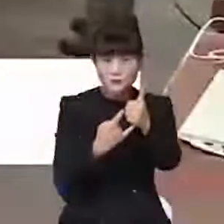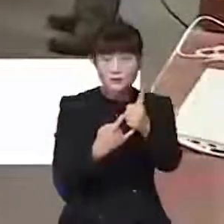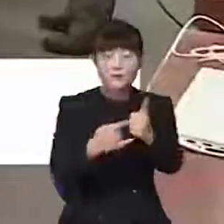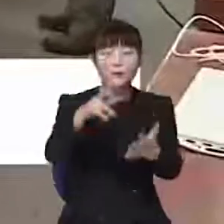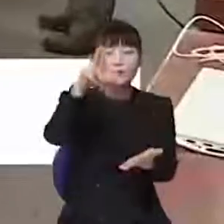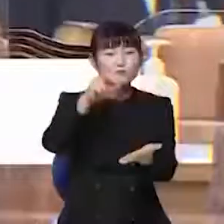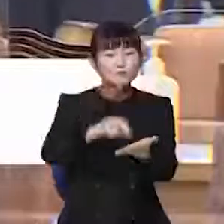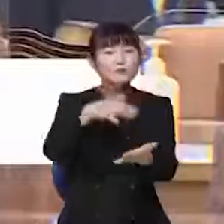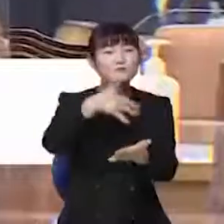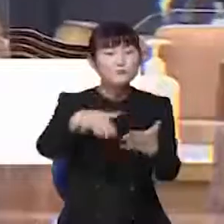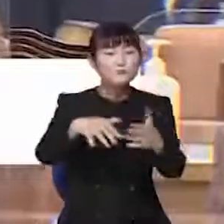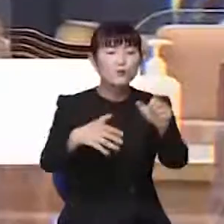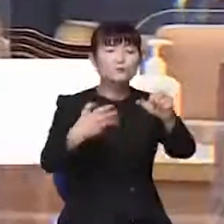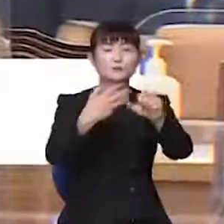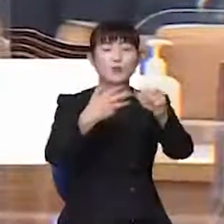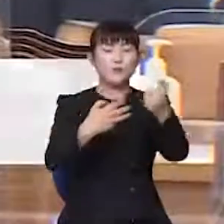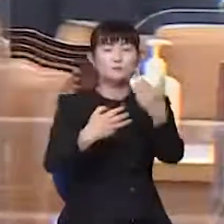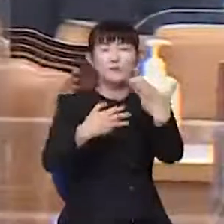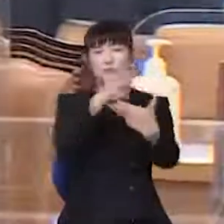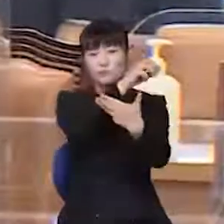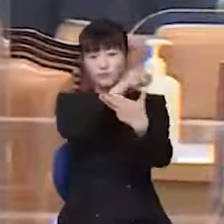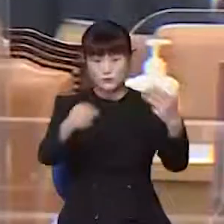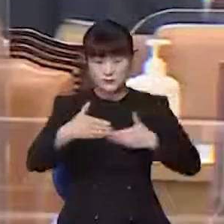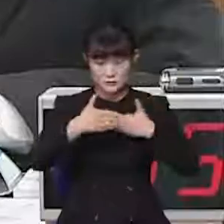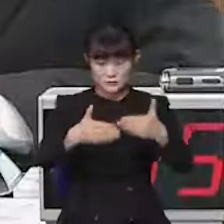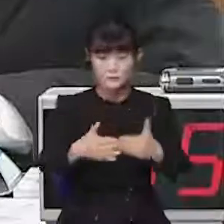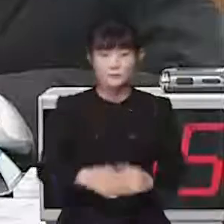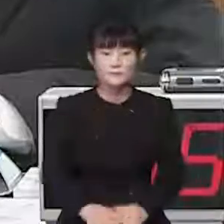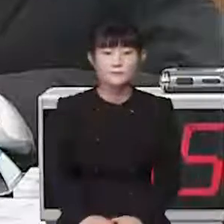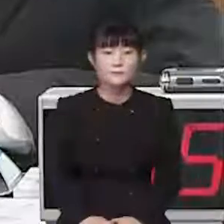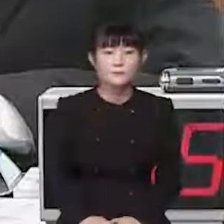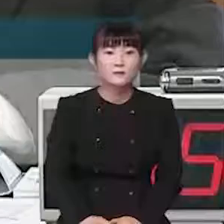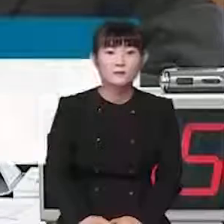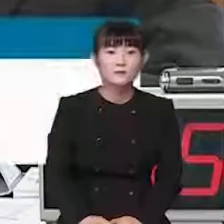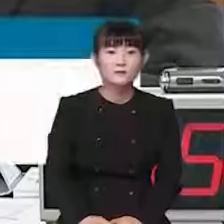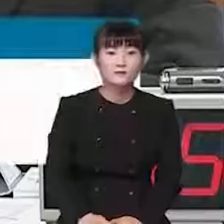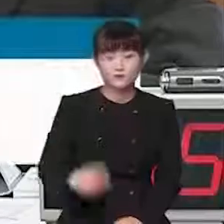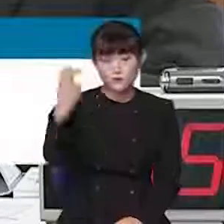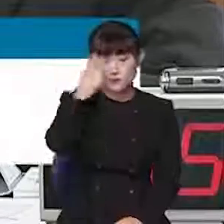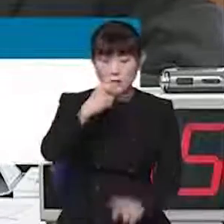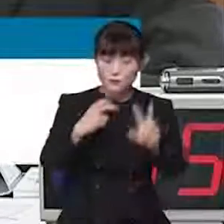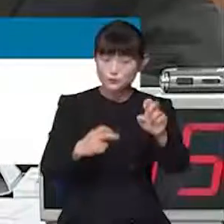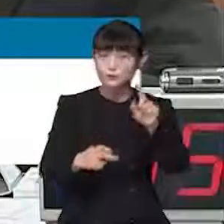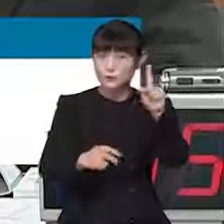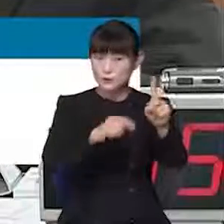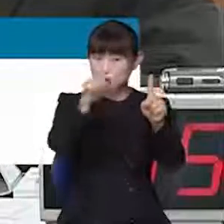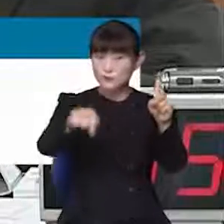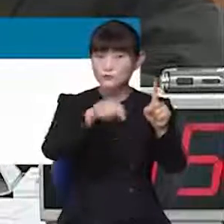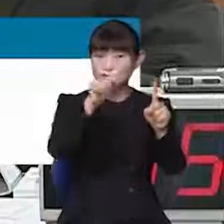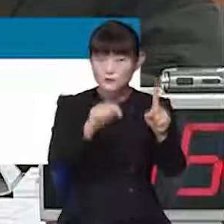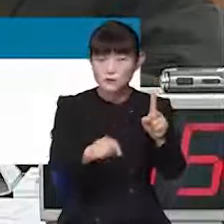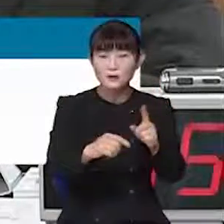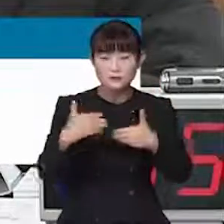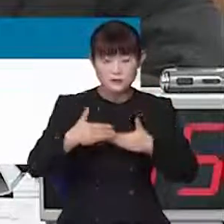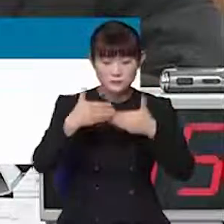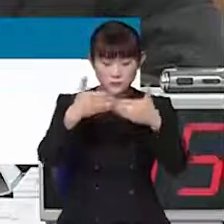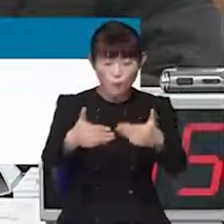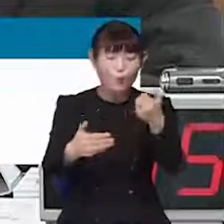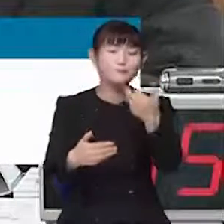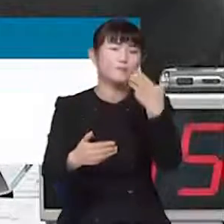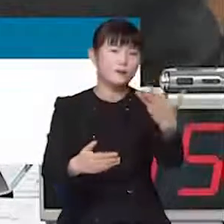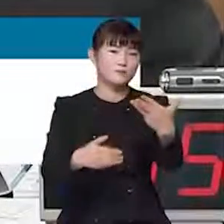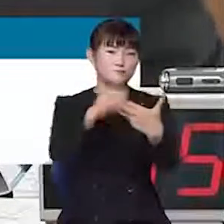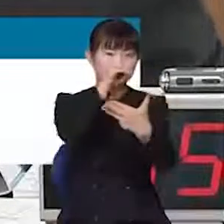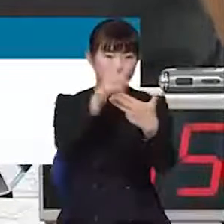과제들의 평균 조사율은 약 58%. 직권조사 21개 경우 과제 진행률